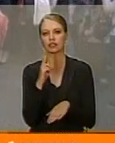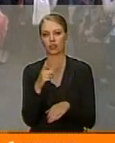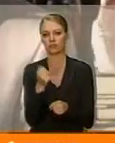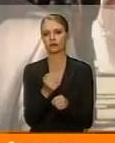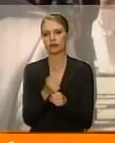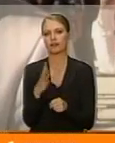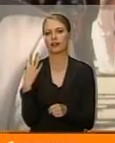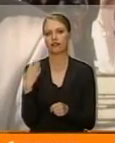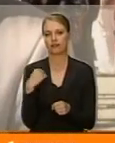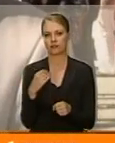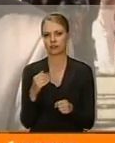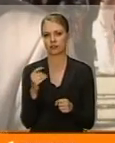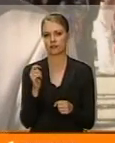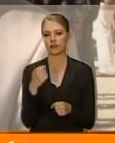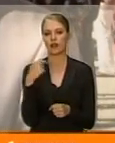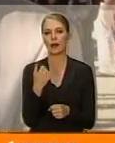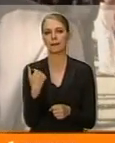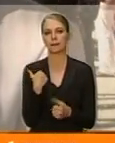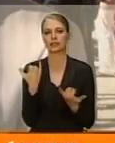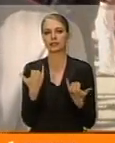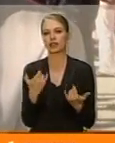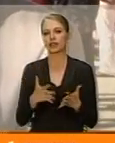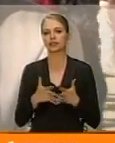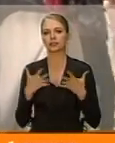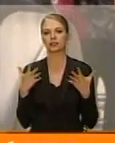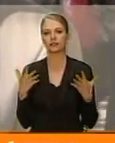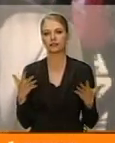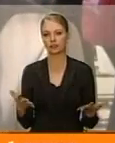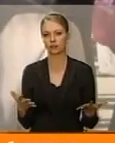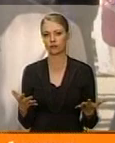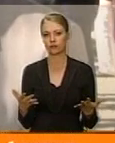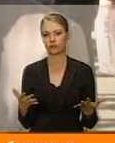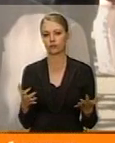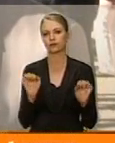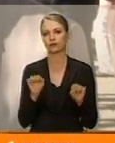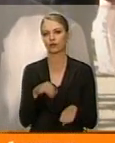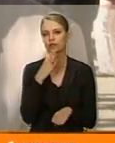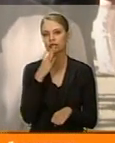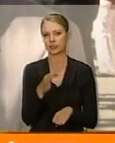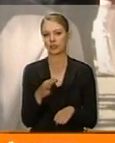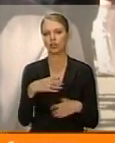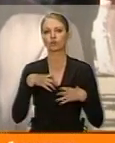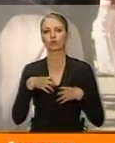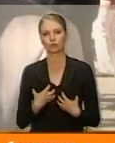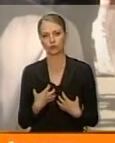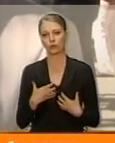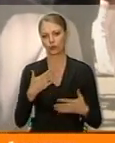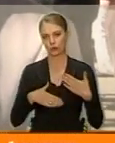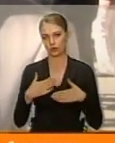у Львівській Ливарні. Ми з мамою сьогодні з великою, можна сказати, сумною